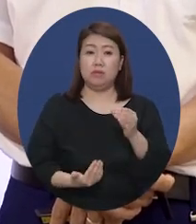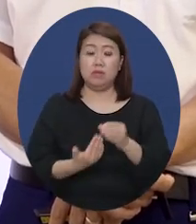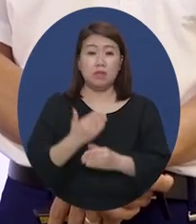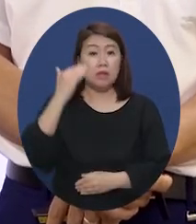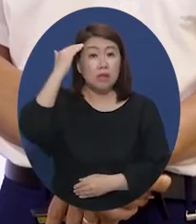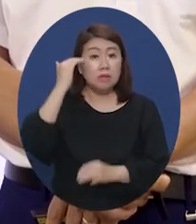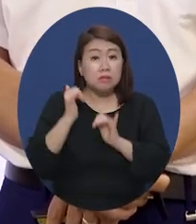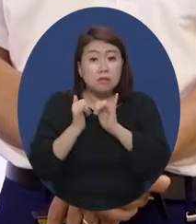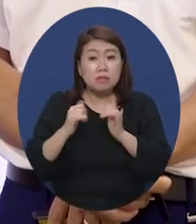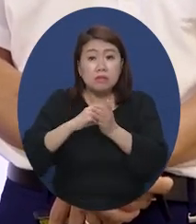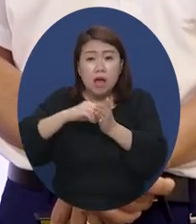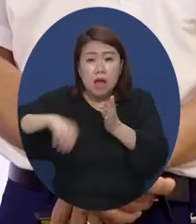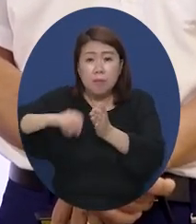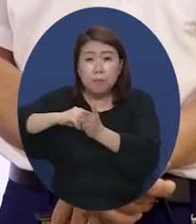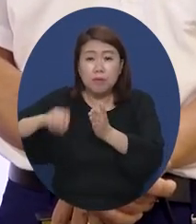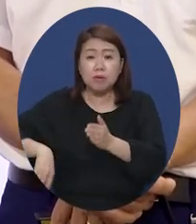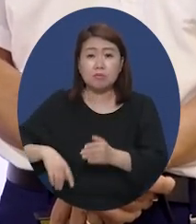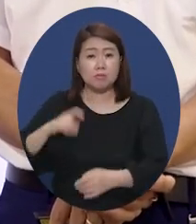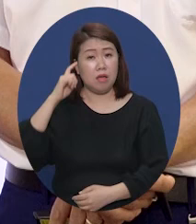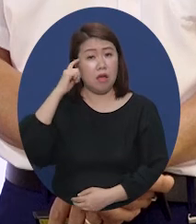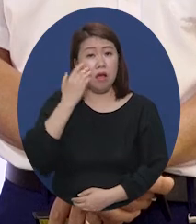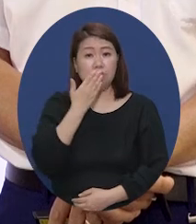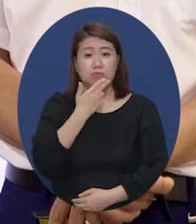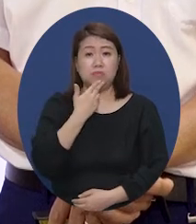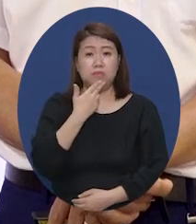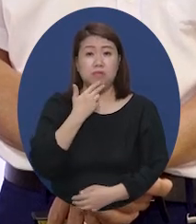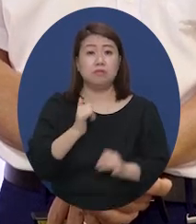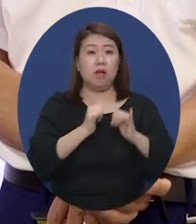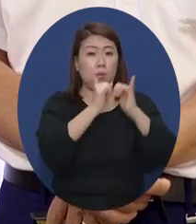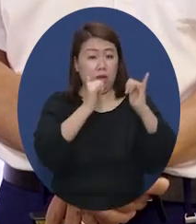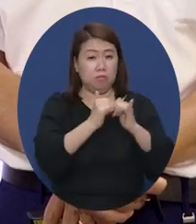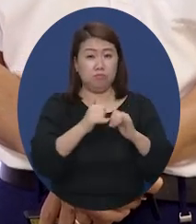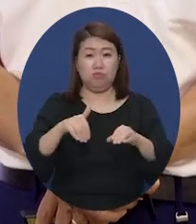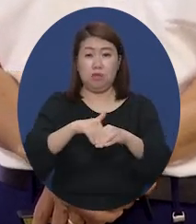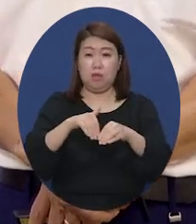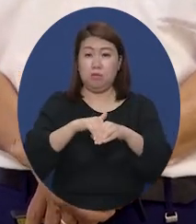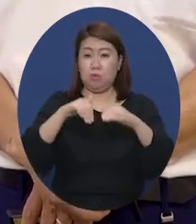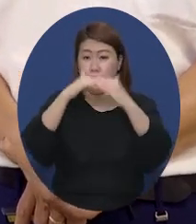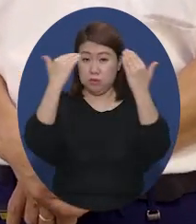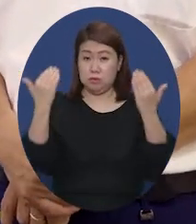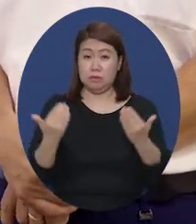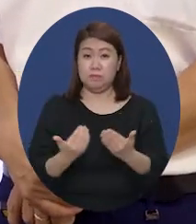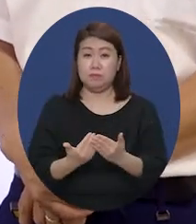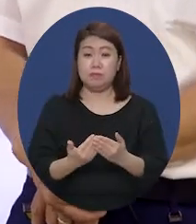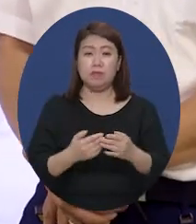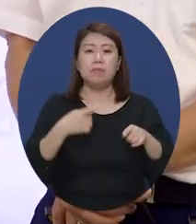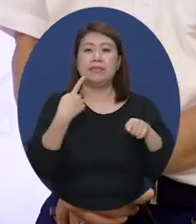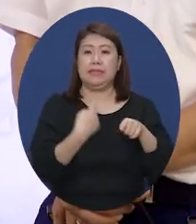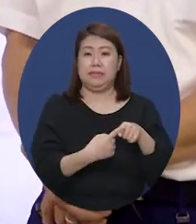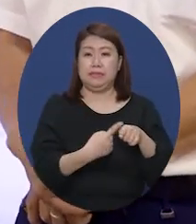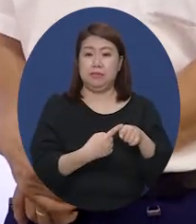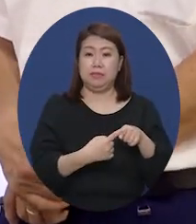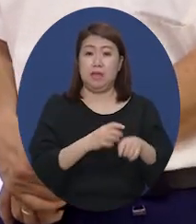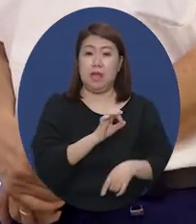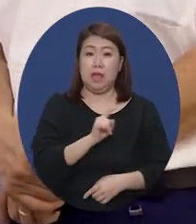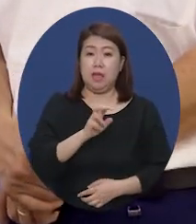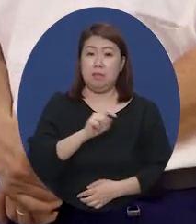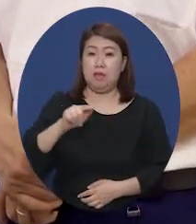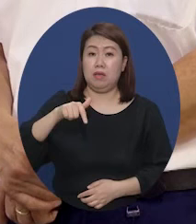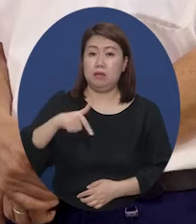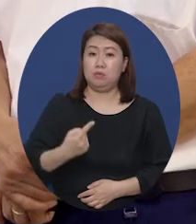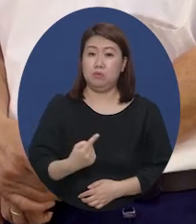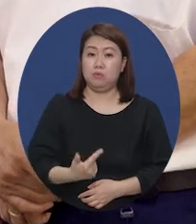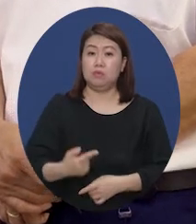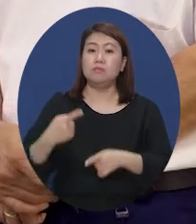됩니다. 브라질은 흑인을 빼고는 얘기할 수가 없습니다. 사회 문화적으로도. 그죠? 여기도 마찬가지. 아마존